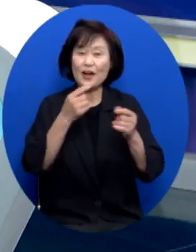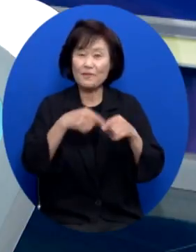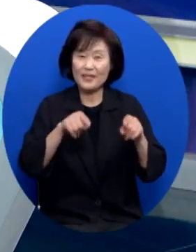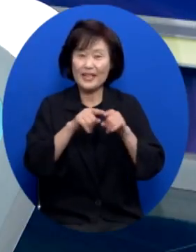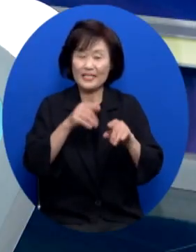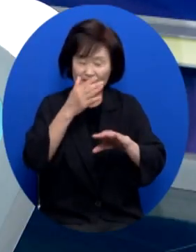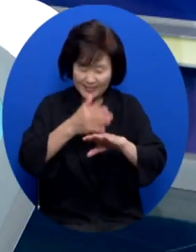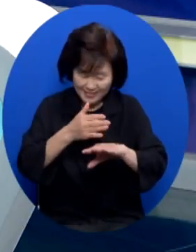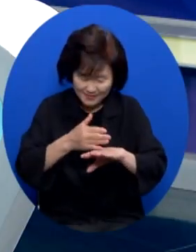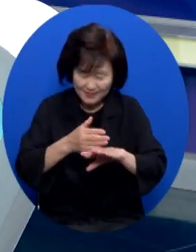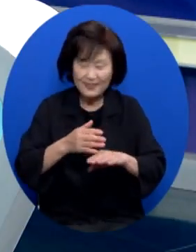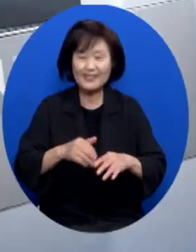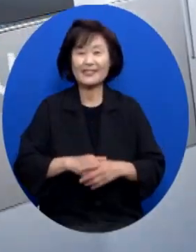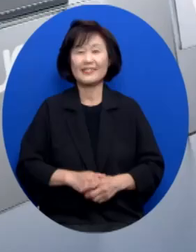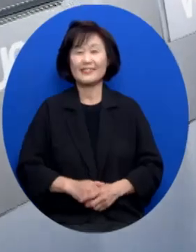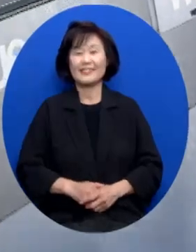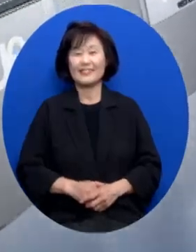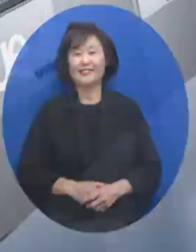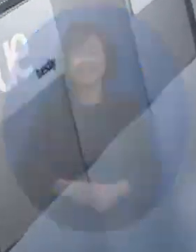고맙습니다. 네.